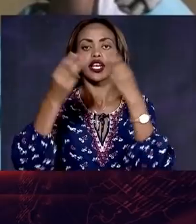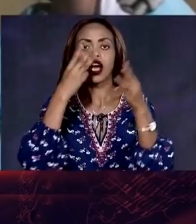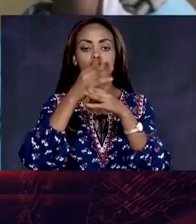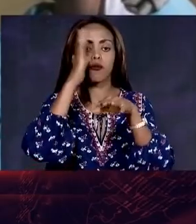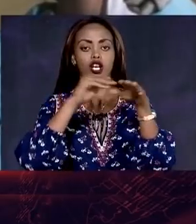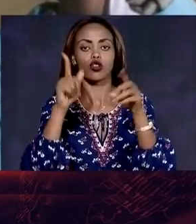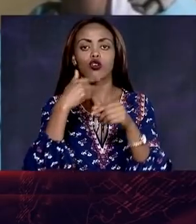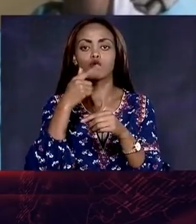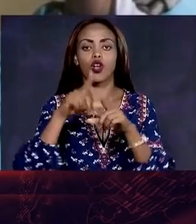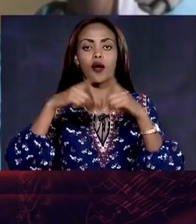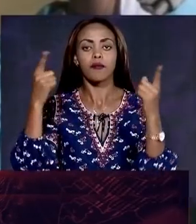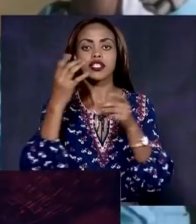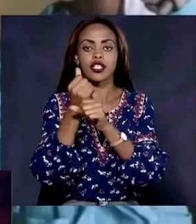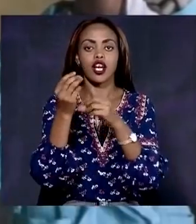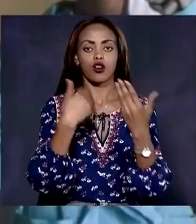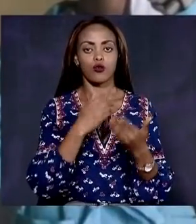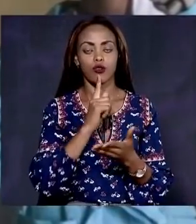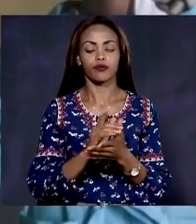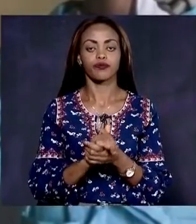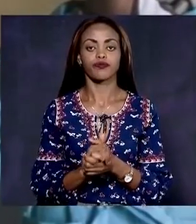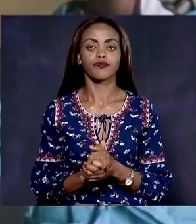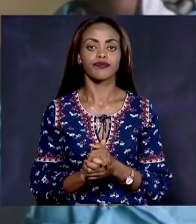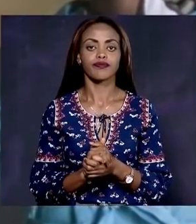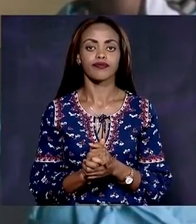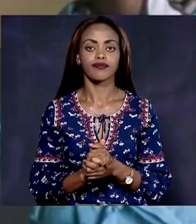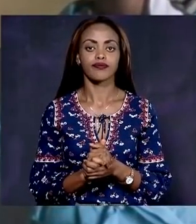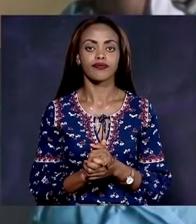زغلو عبید زینه تل ساعتیم